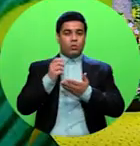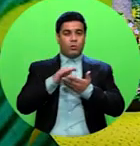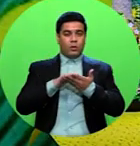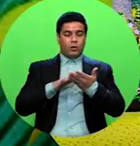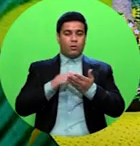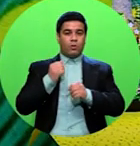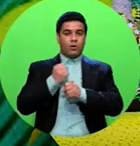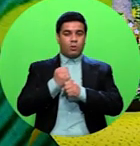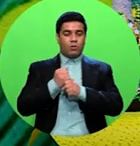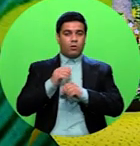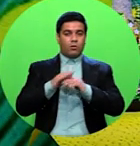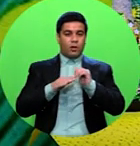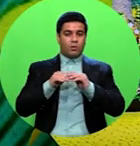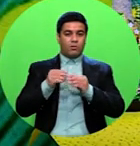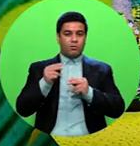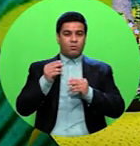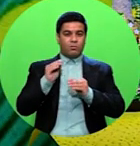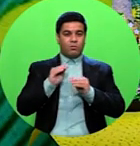продолжим работу.